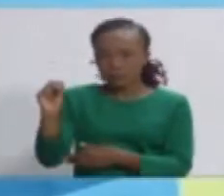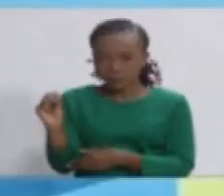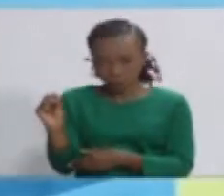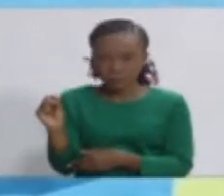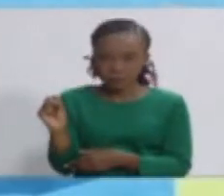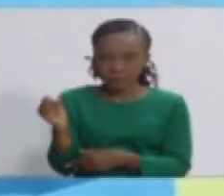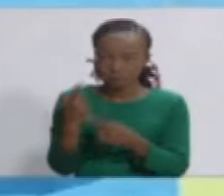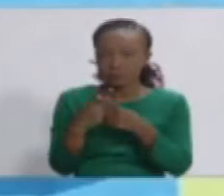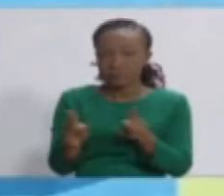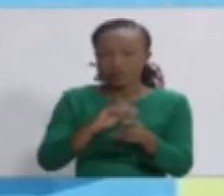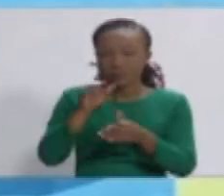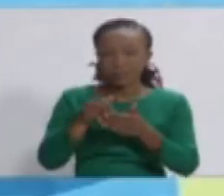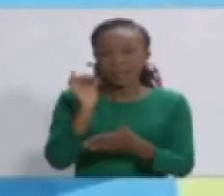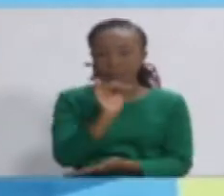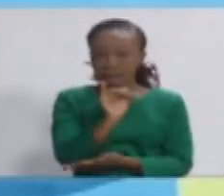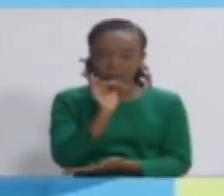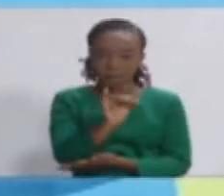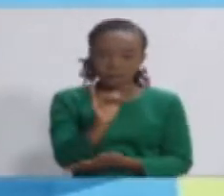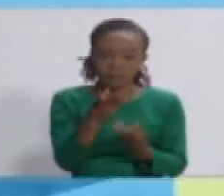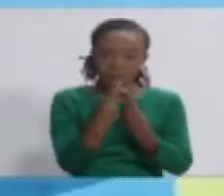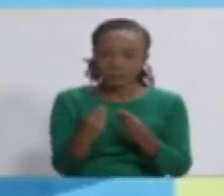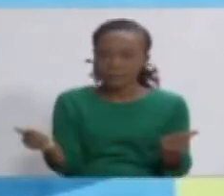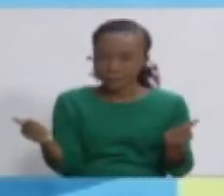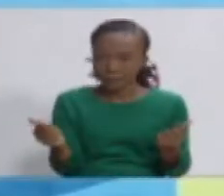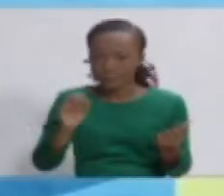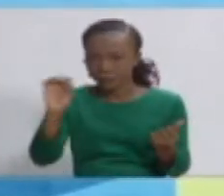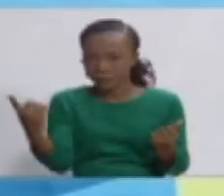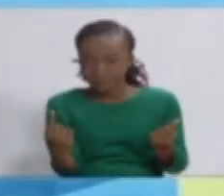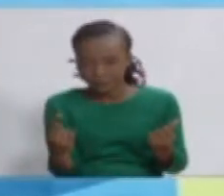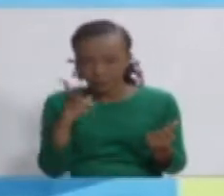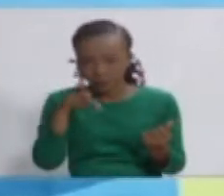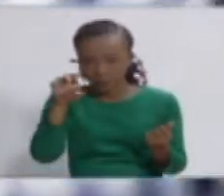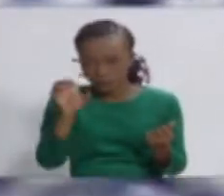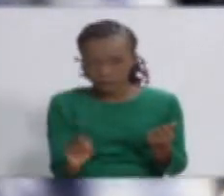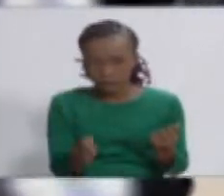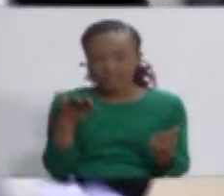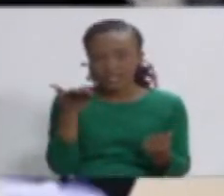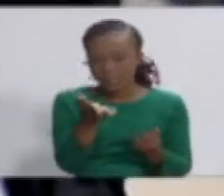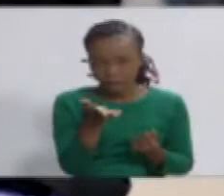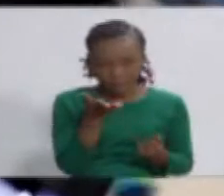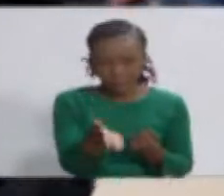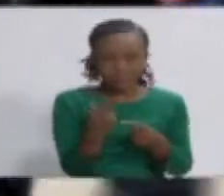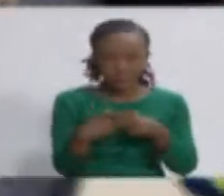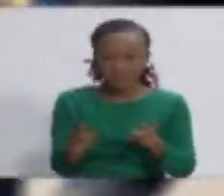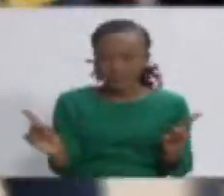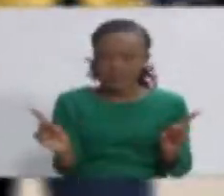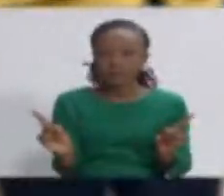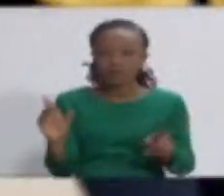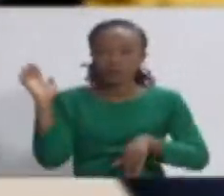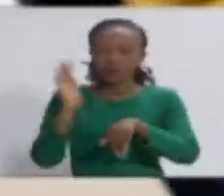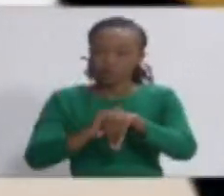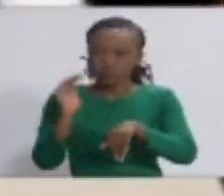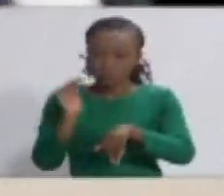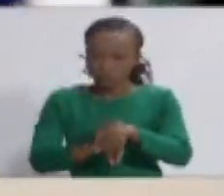Services, lakini haya mambo yote yametatuliwa. Ya kwanza, PPEs ziko. Hata hivyo, Waswahili husema